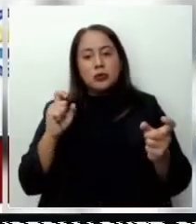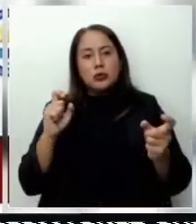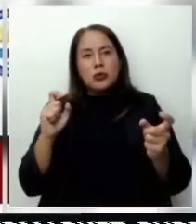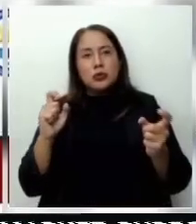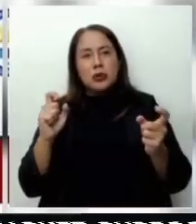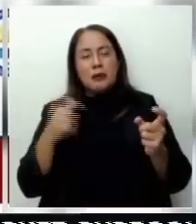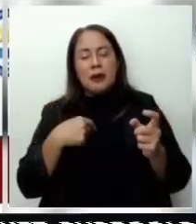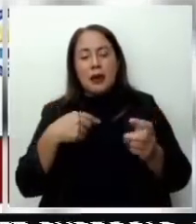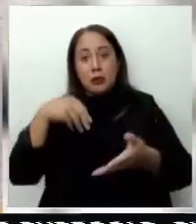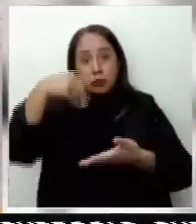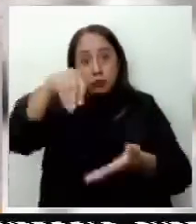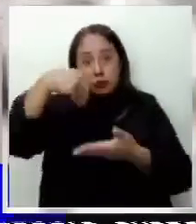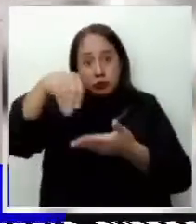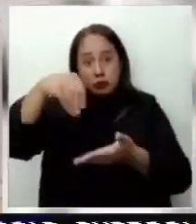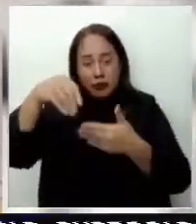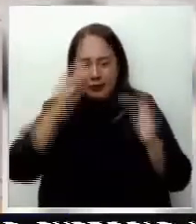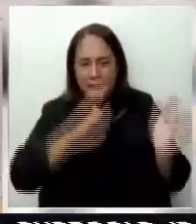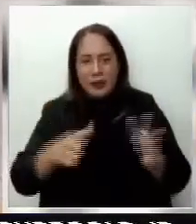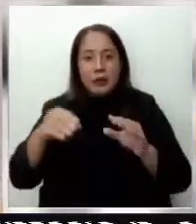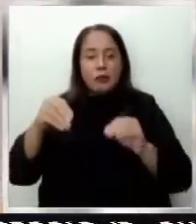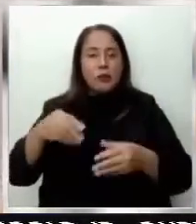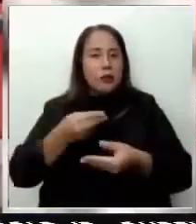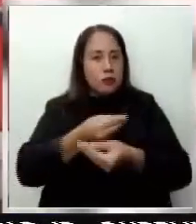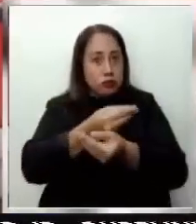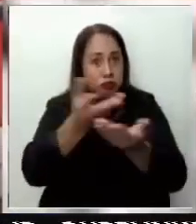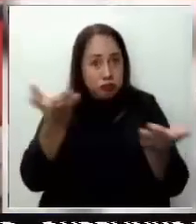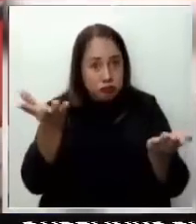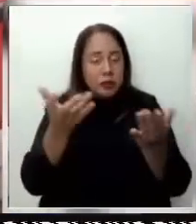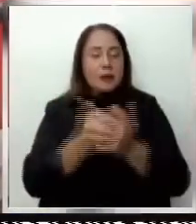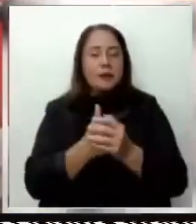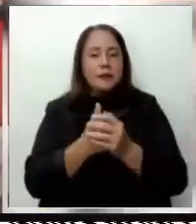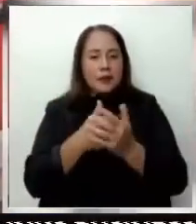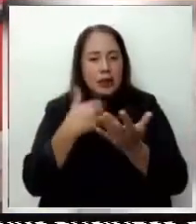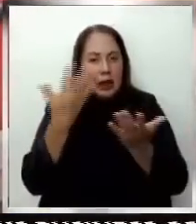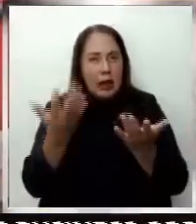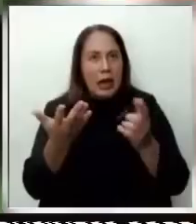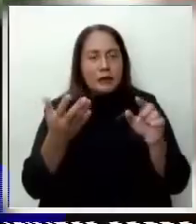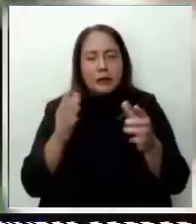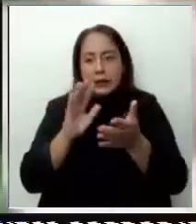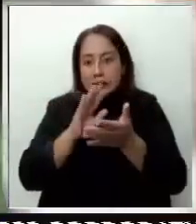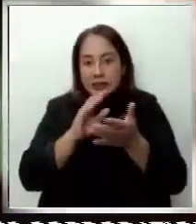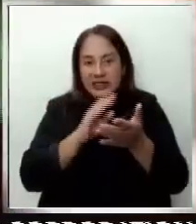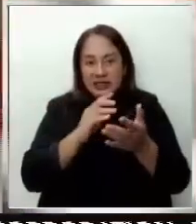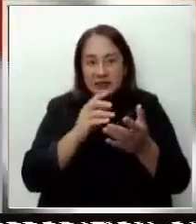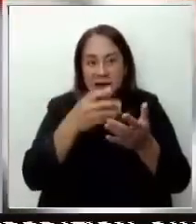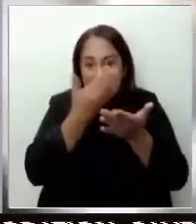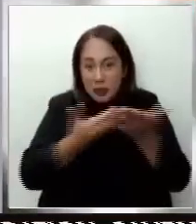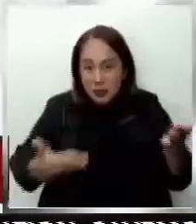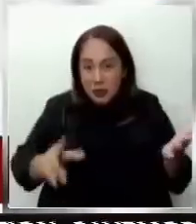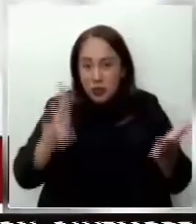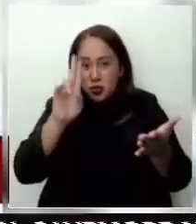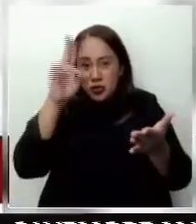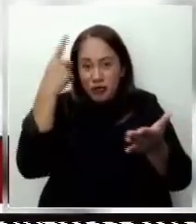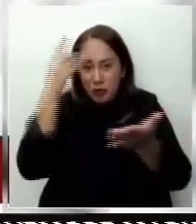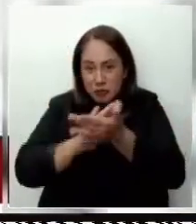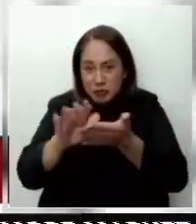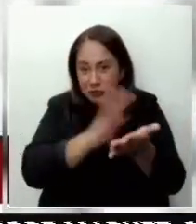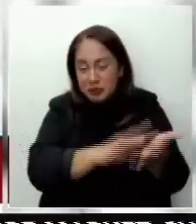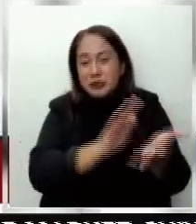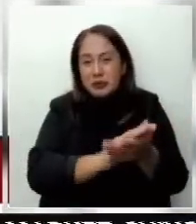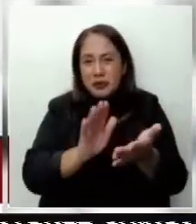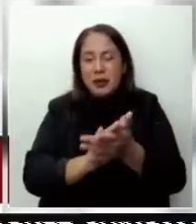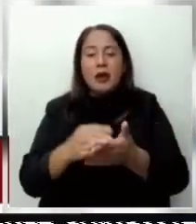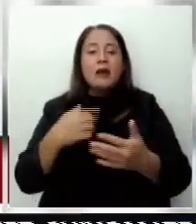na pwedeng ibigay. Ganon din po yung mga clearing equipments kung kailangan. Nandiyan naman po ang ating mga kawani sa